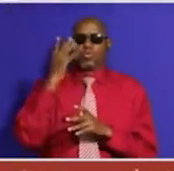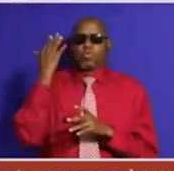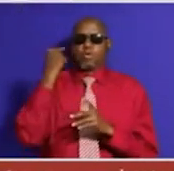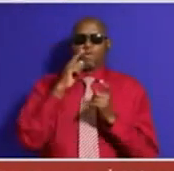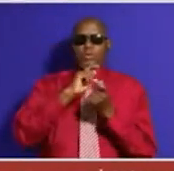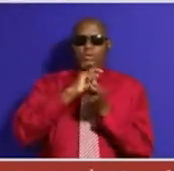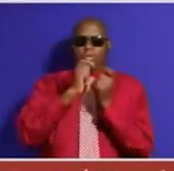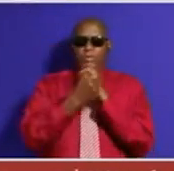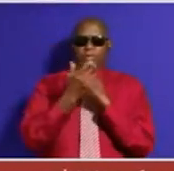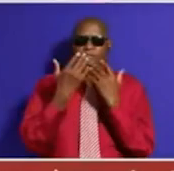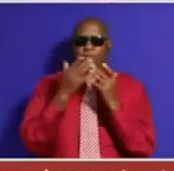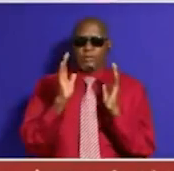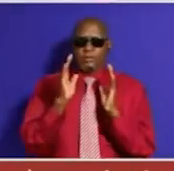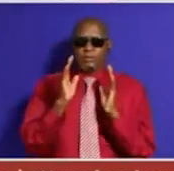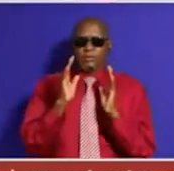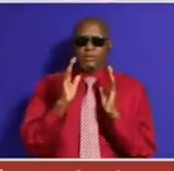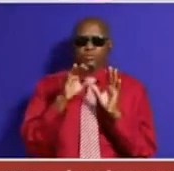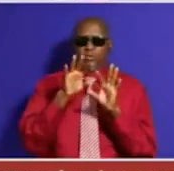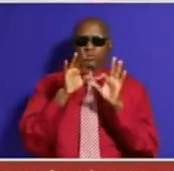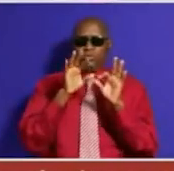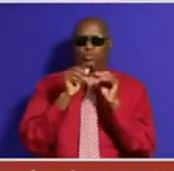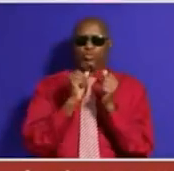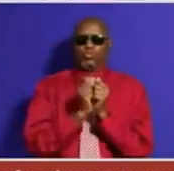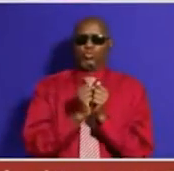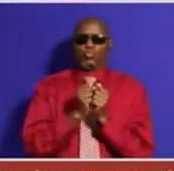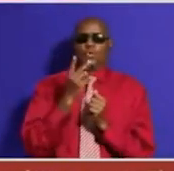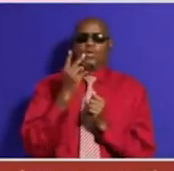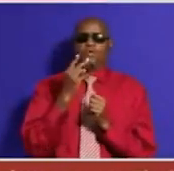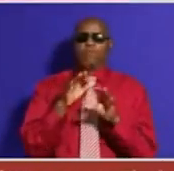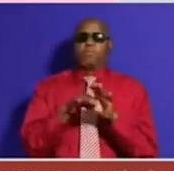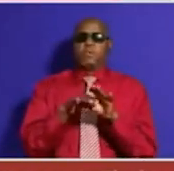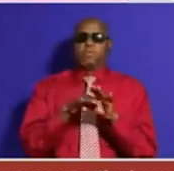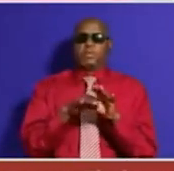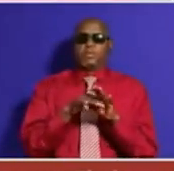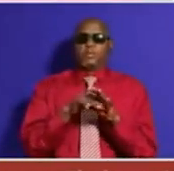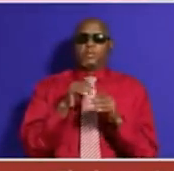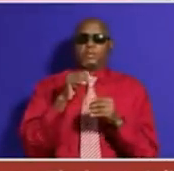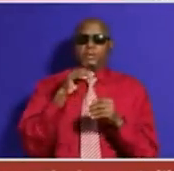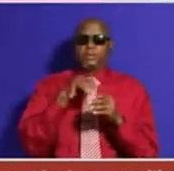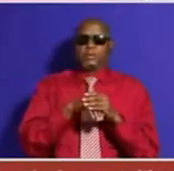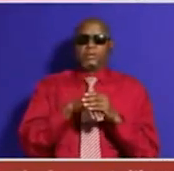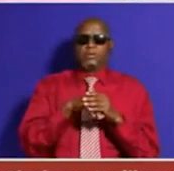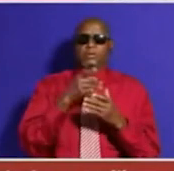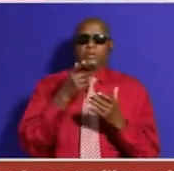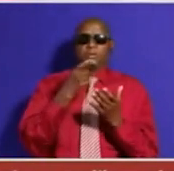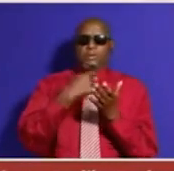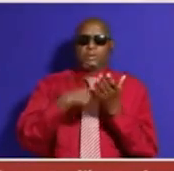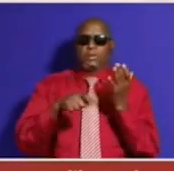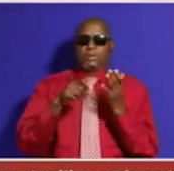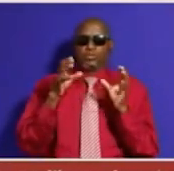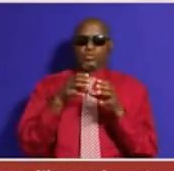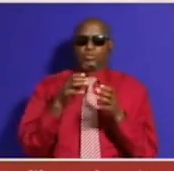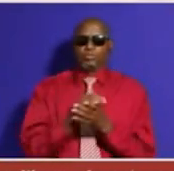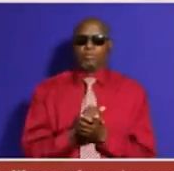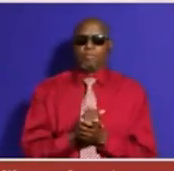kwa kuwateua wanachama 22 kuhudumu katika mahakama ya rufaa ya ushuru. Kenya